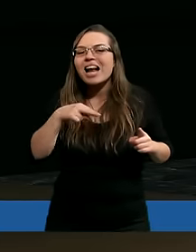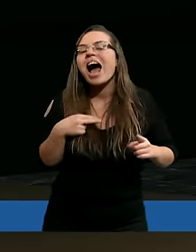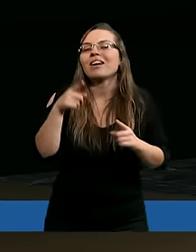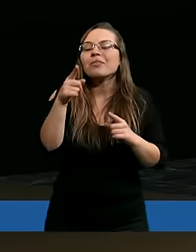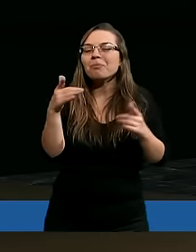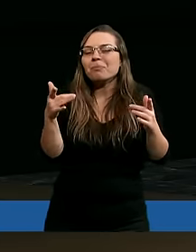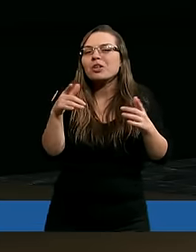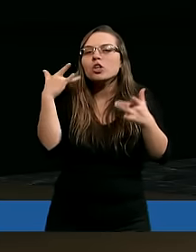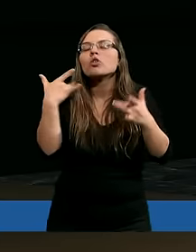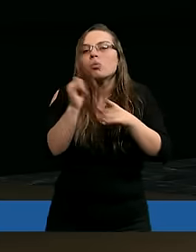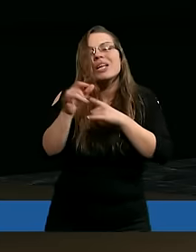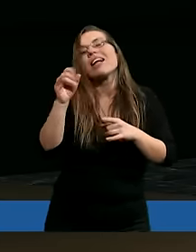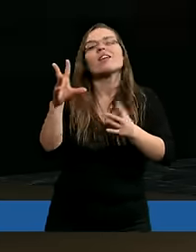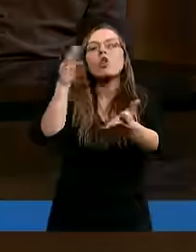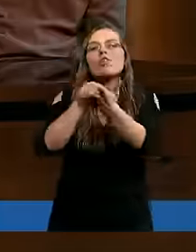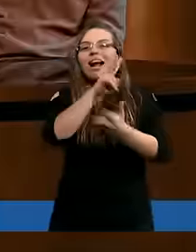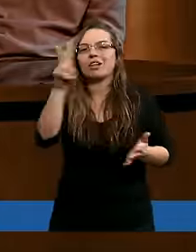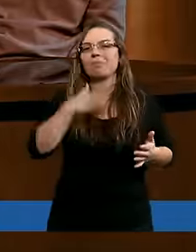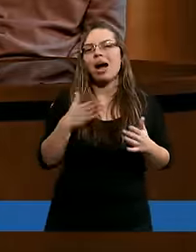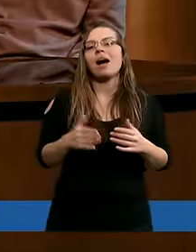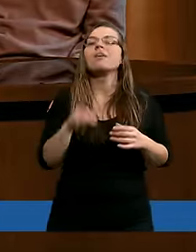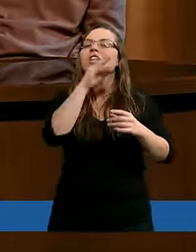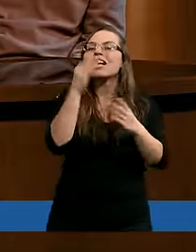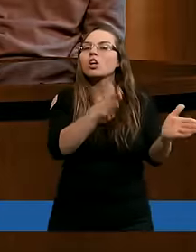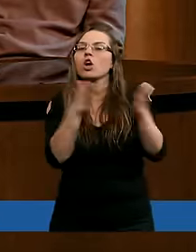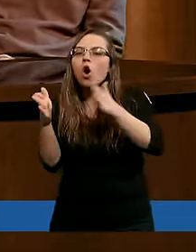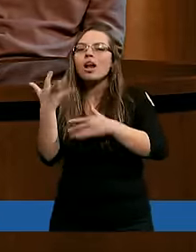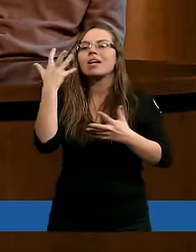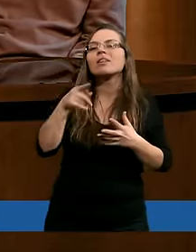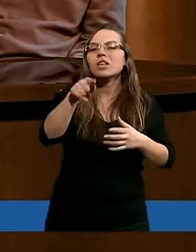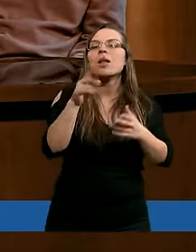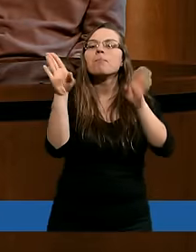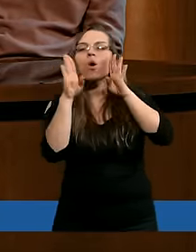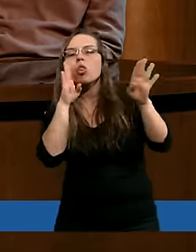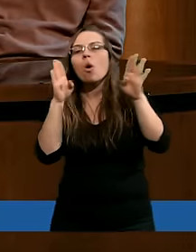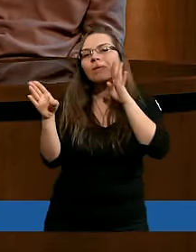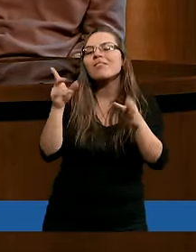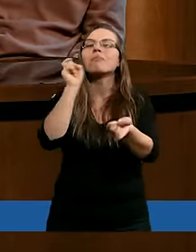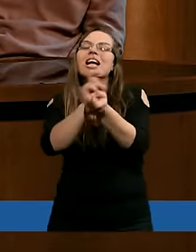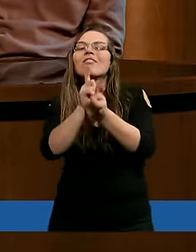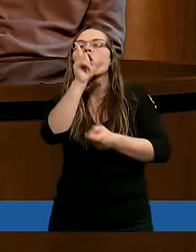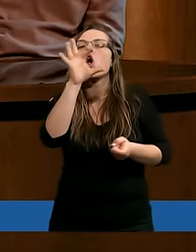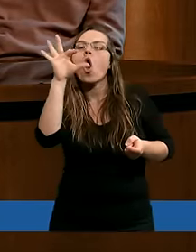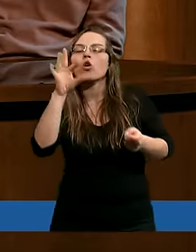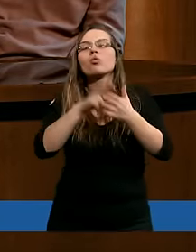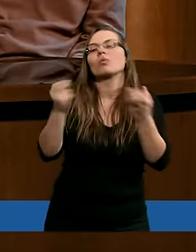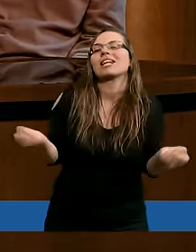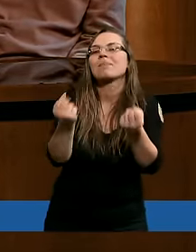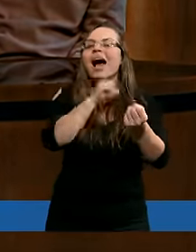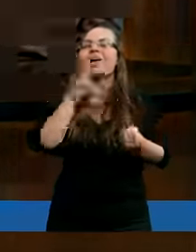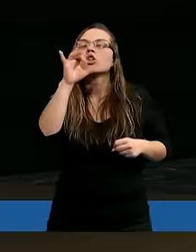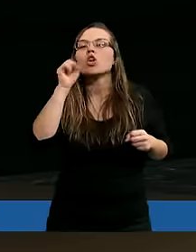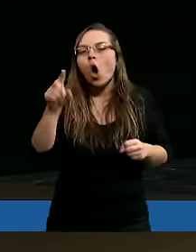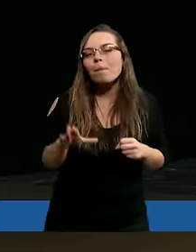z nas chce zmienić i takiego uczynić. A jeszcze kolejne jak gdyby podobieństwa to są te przeciwności losu, z którymi zmagał się Job.